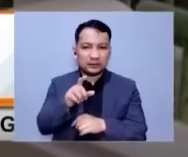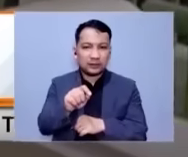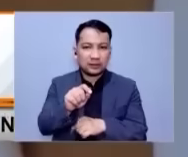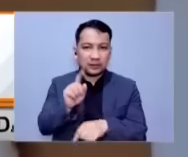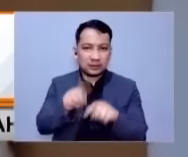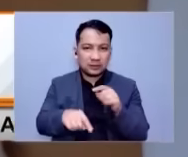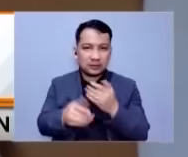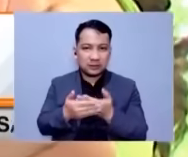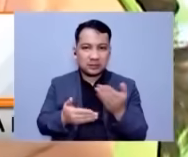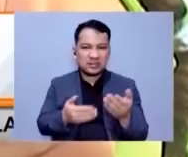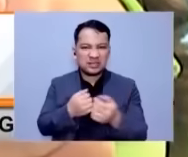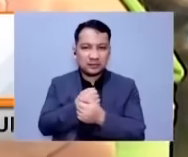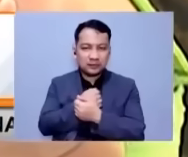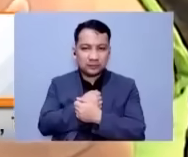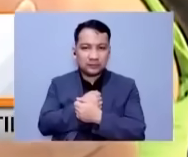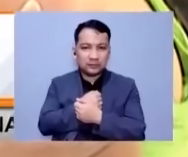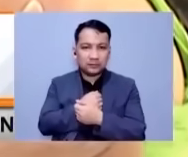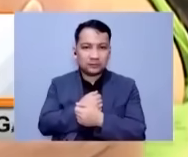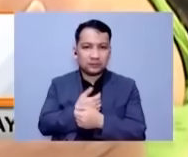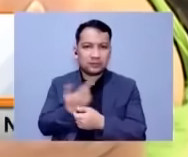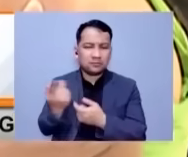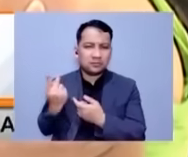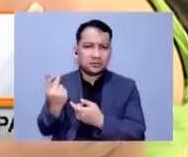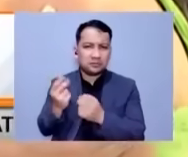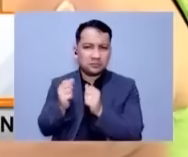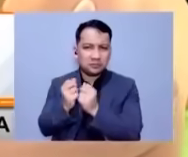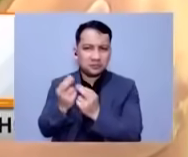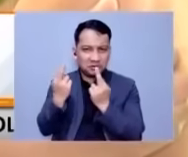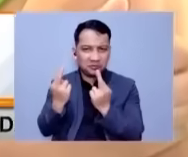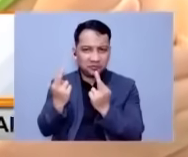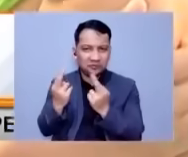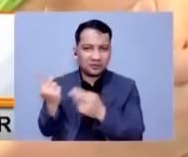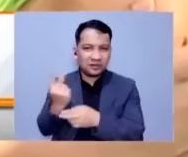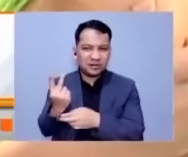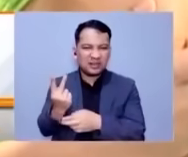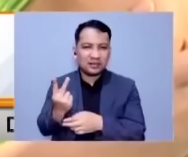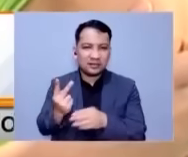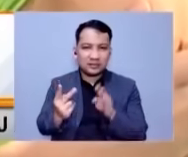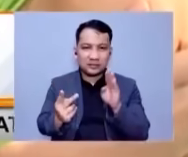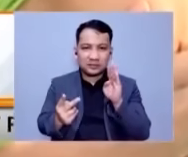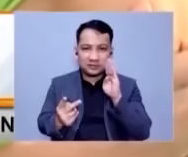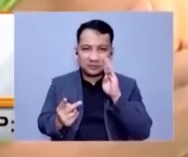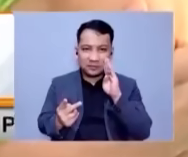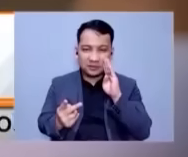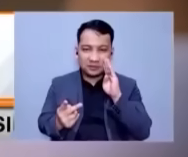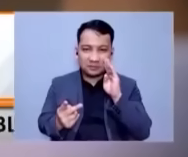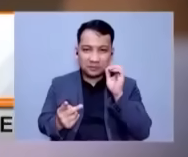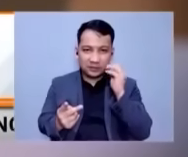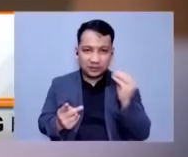Me Love, close na close sina Kayla Estrada at Bel Mariano. At ngayon